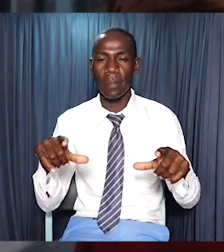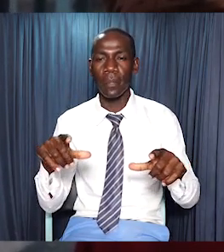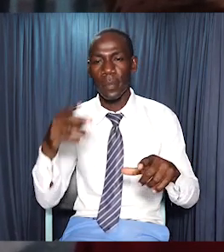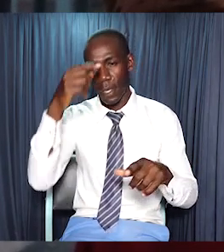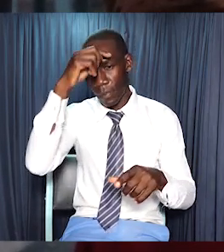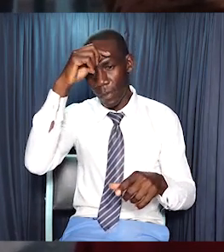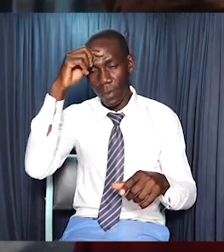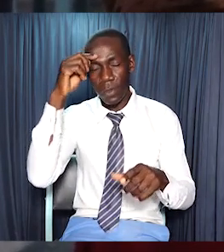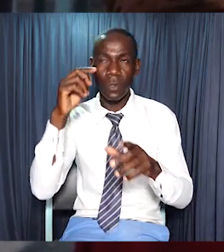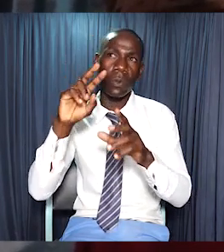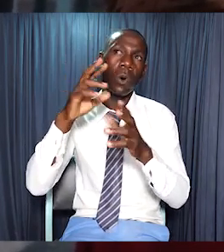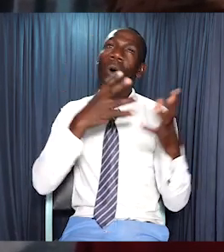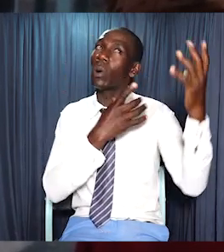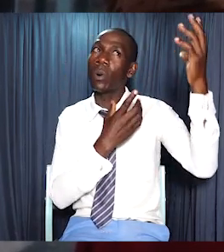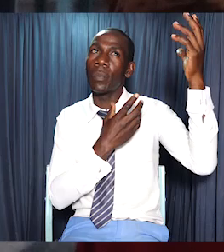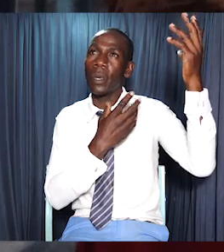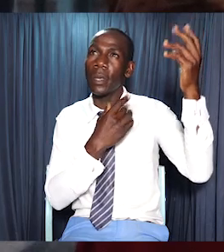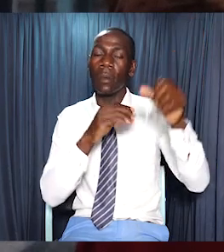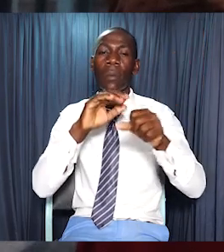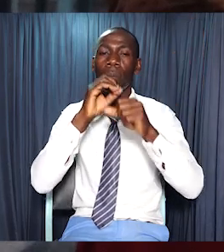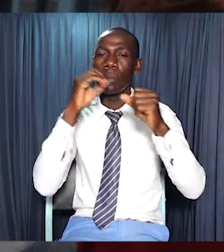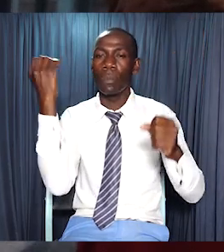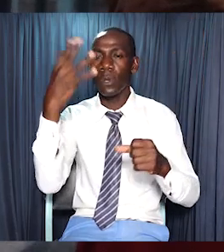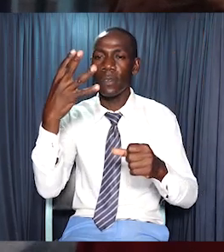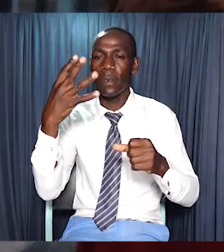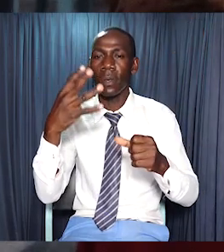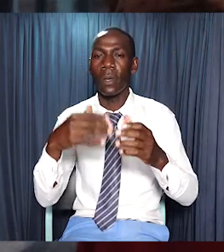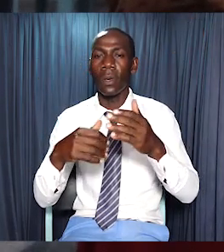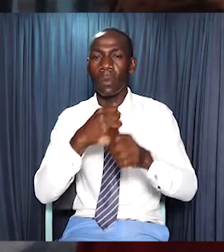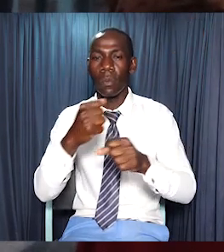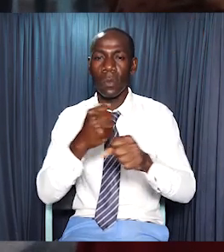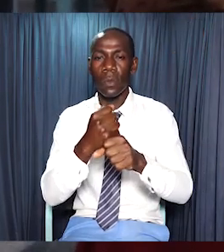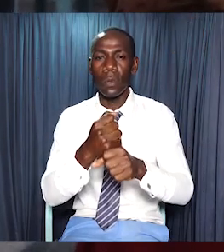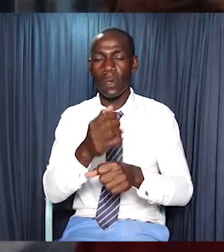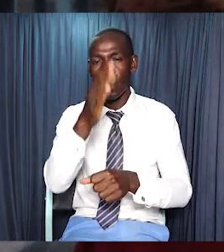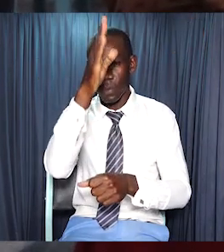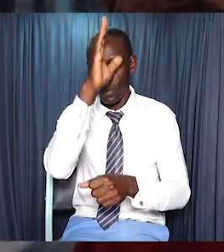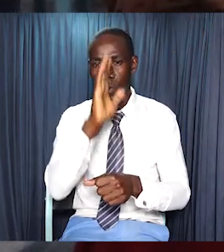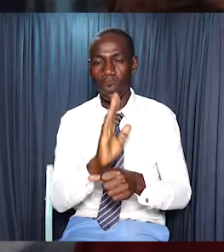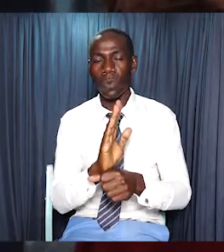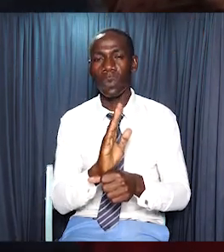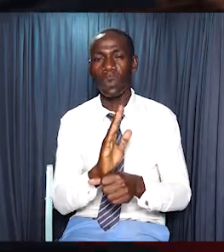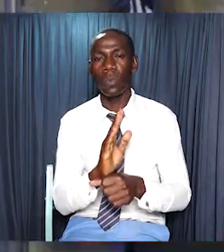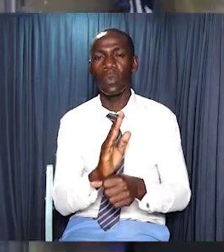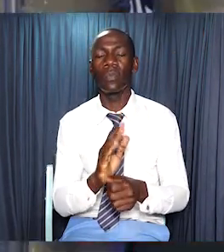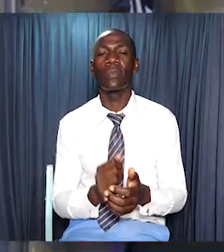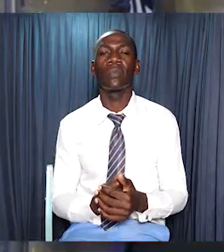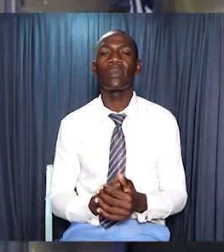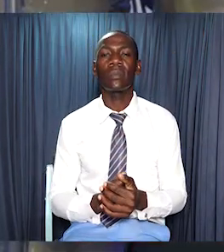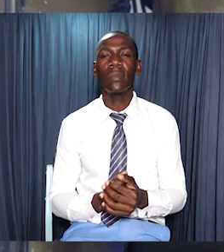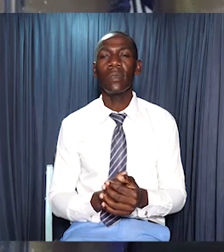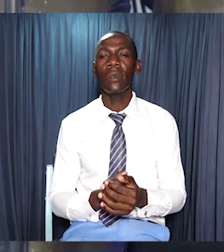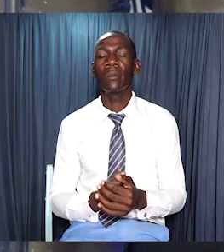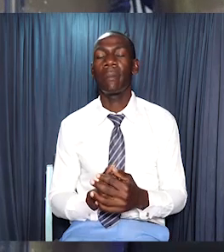alikuwa akiutazamia mji wenye misingi ambao mwenye kuubuni na kuujenga ni Mungu.